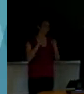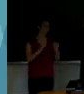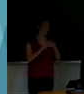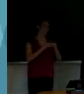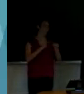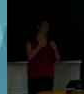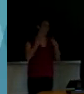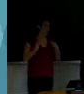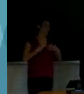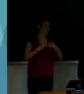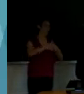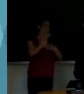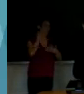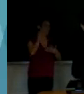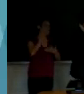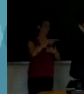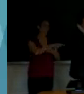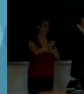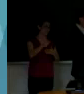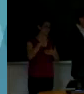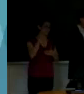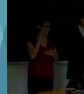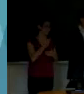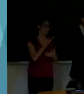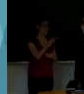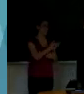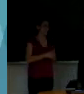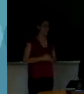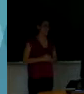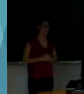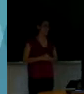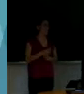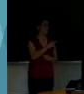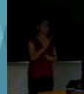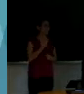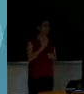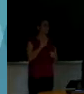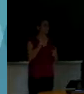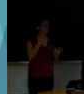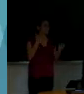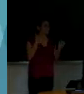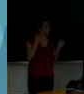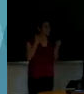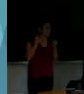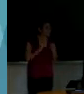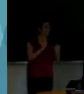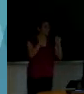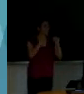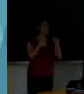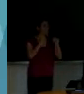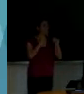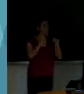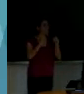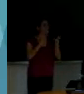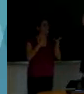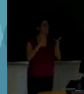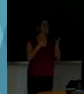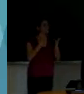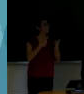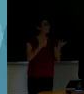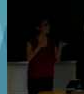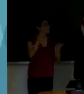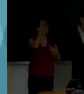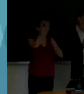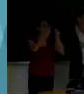vostro futuro. Qui trovate veramente la possibilità, ecco, di realizzare ogni vostro sogno. Prima